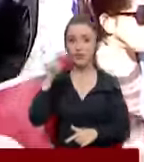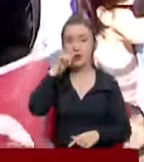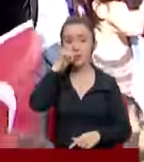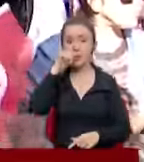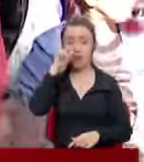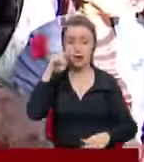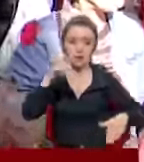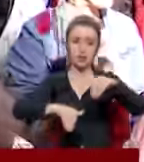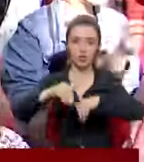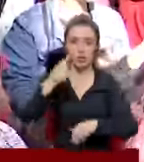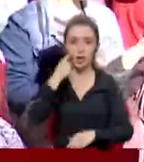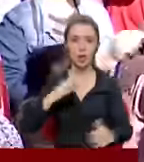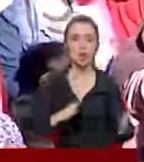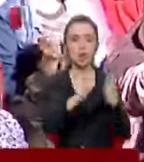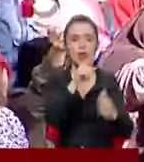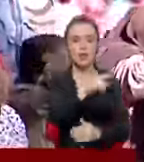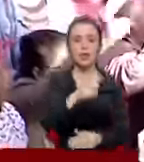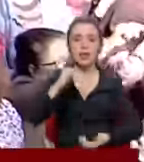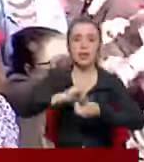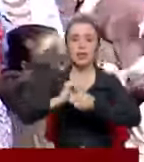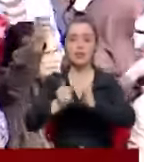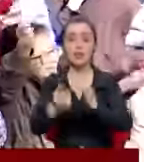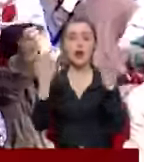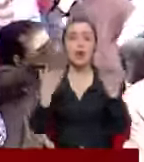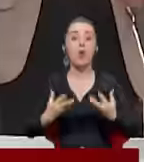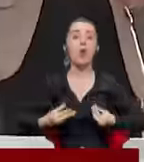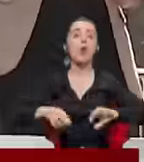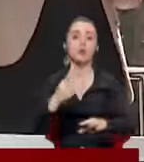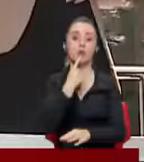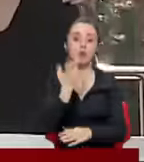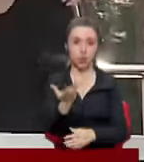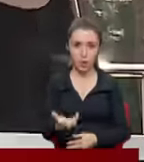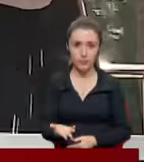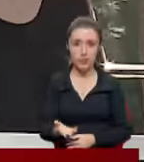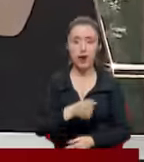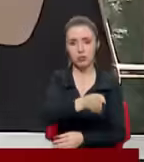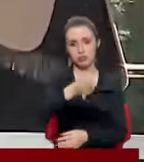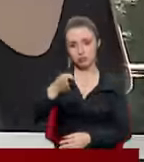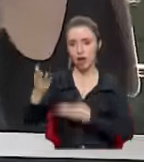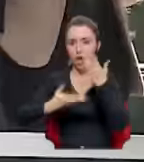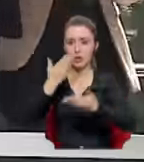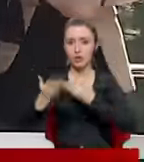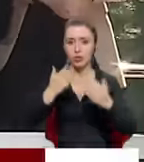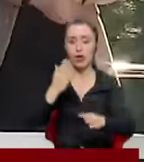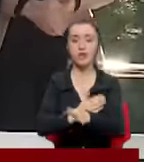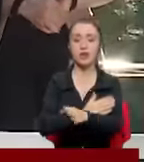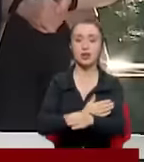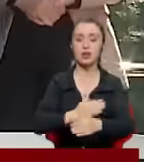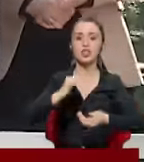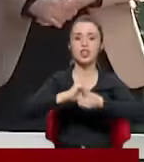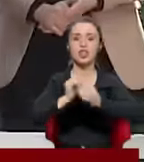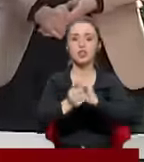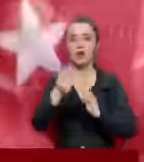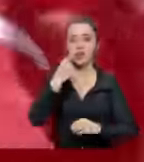yerel seçimlerinde muhalefet cephesinde ittifakların olmadığının altını çiziyor özel gittiği her adreste seçmen ittifakı diyerek